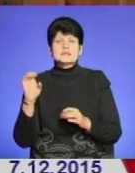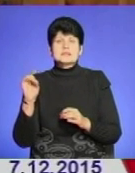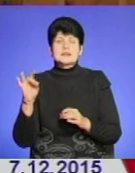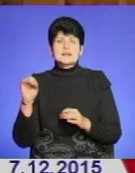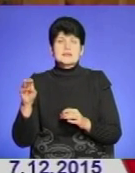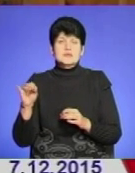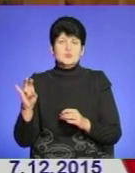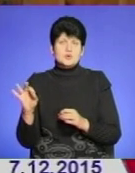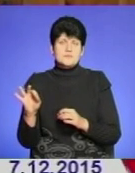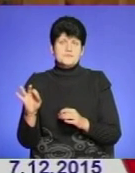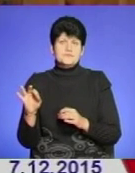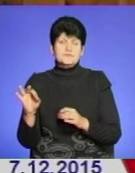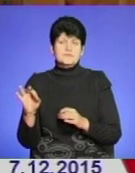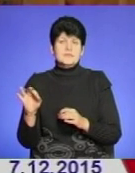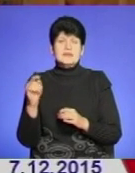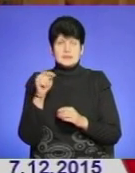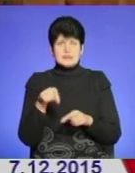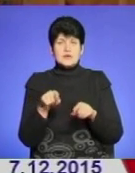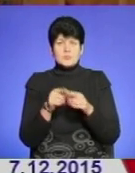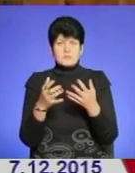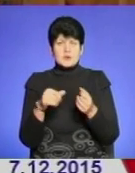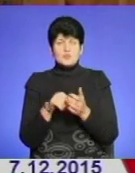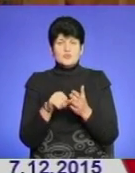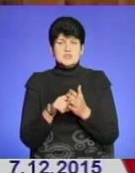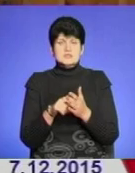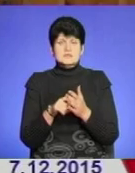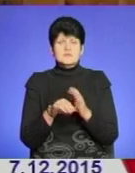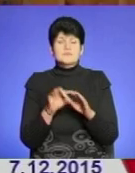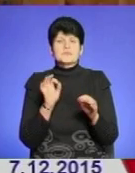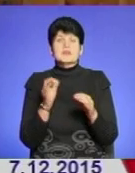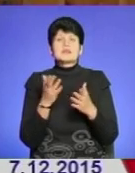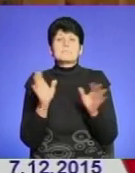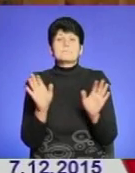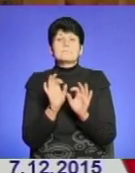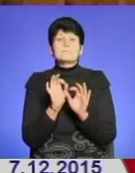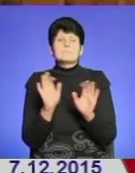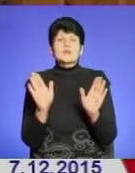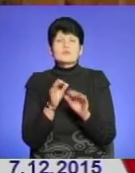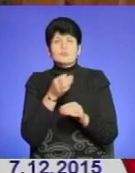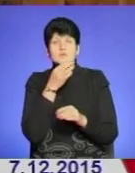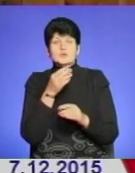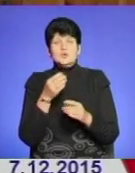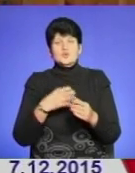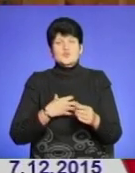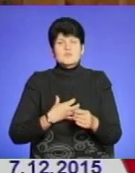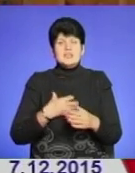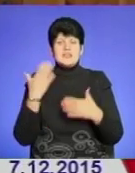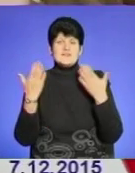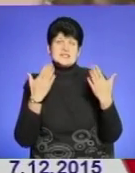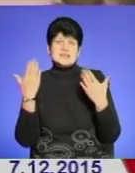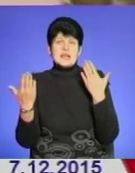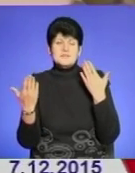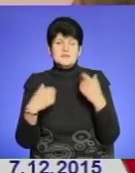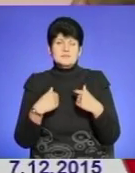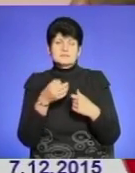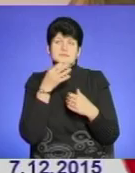Говерну. Ти також береш участь у виборі? Які тобі більш мелодії подобаються? Сумні чи веселі? Веселі.